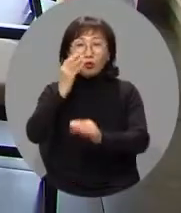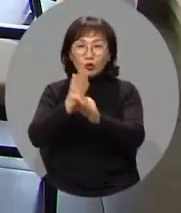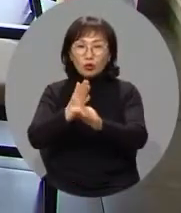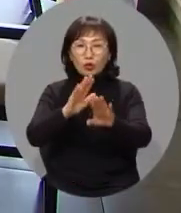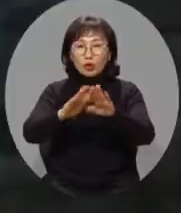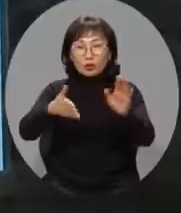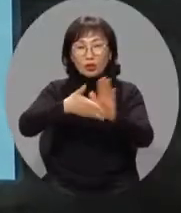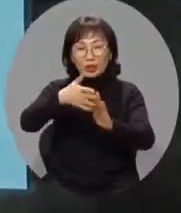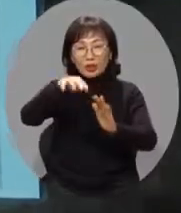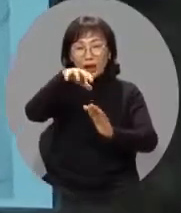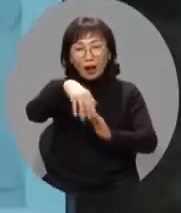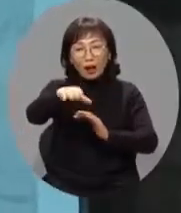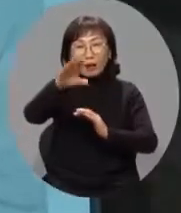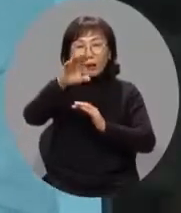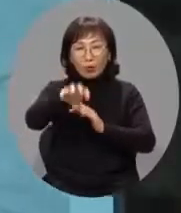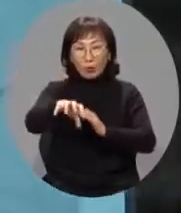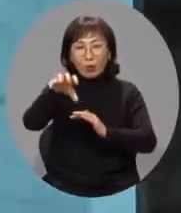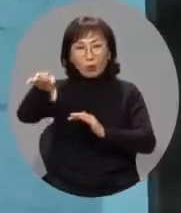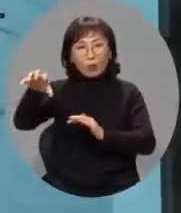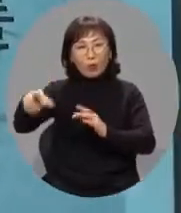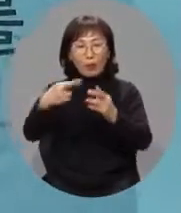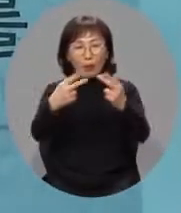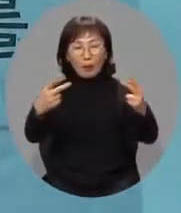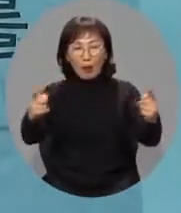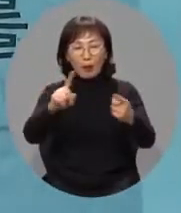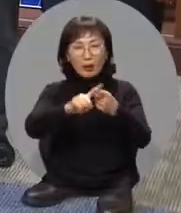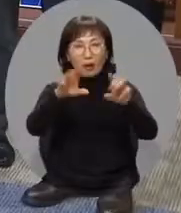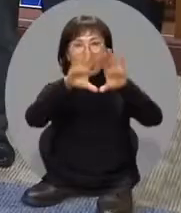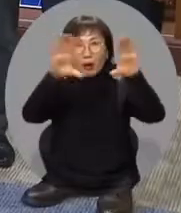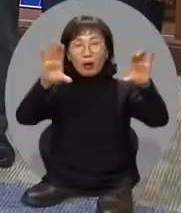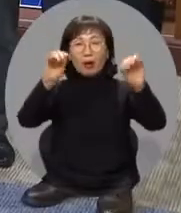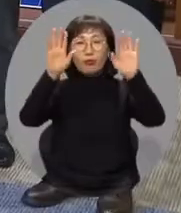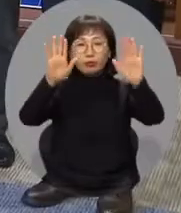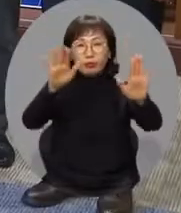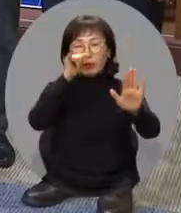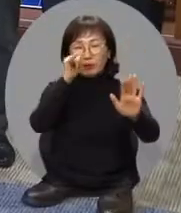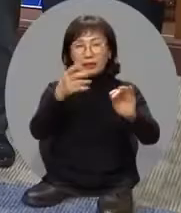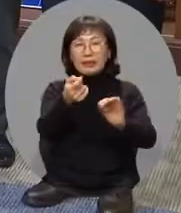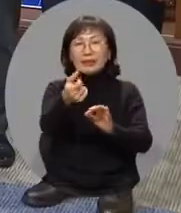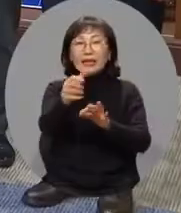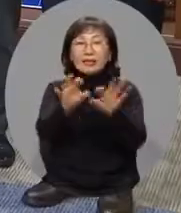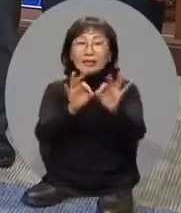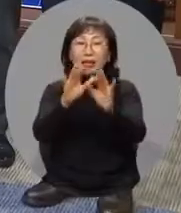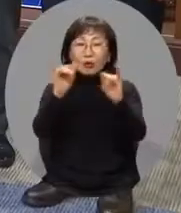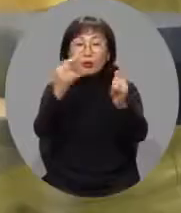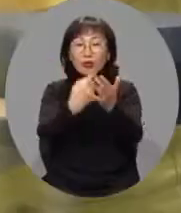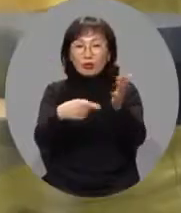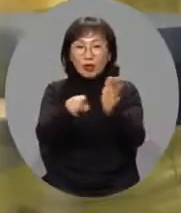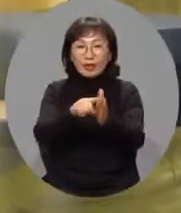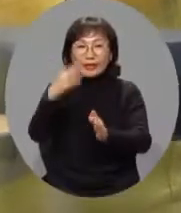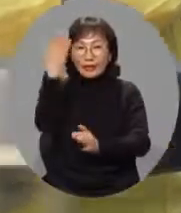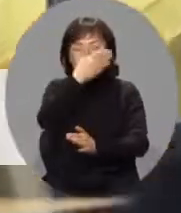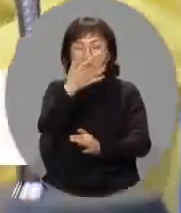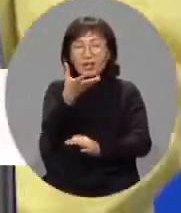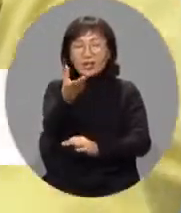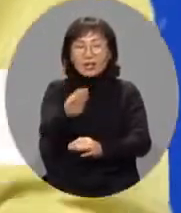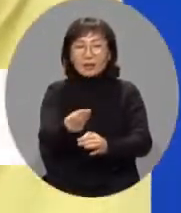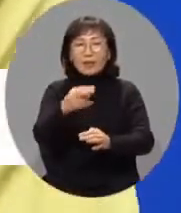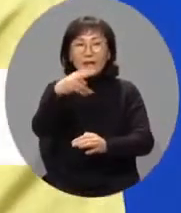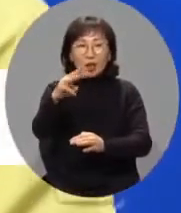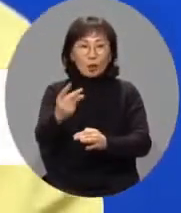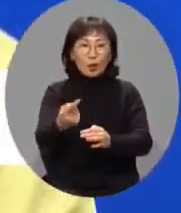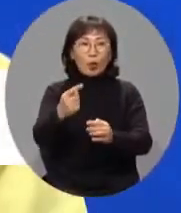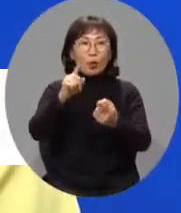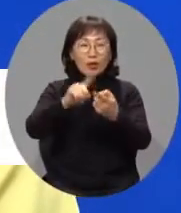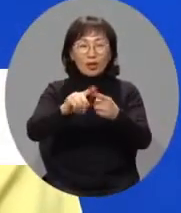가나 어렵지 않게 볼 수 있는 풍경이 됐습니다. 소상공인을 위한 착한 임대료 운동을 전국에서 가장 먼저 펼쳤던